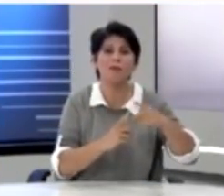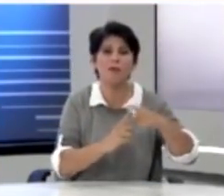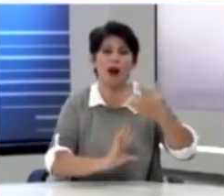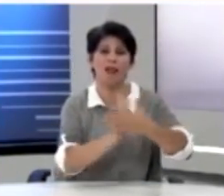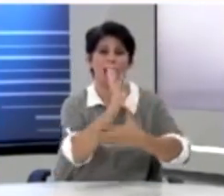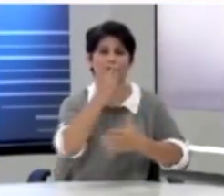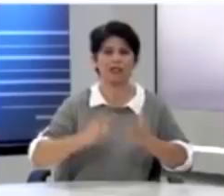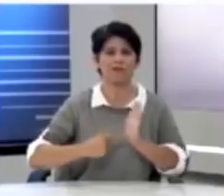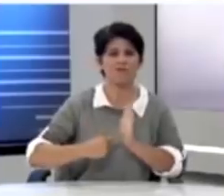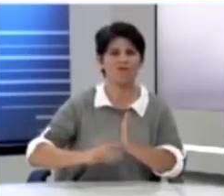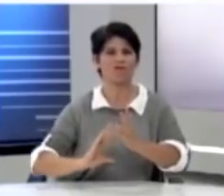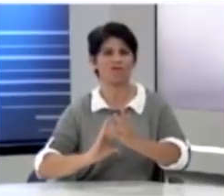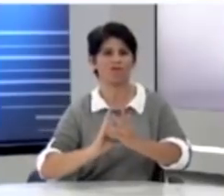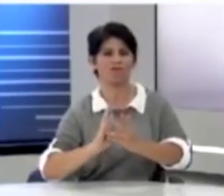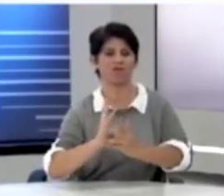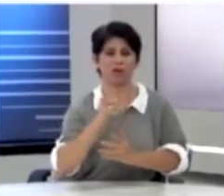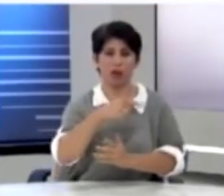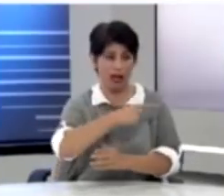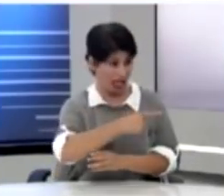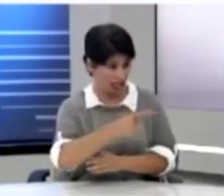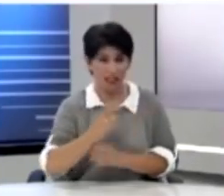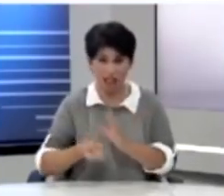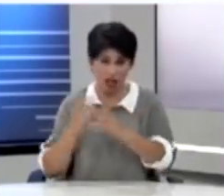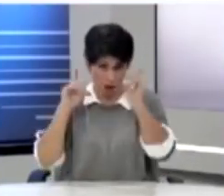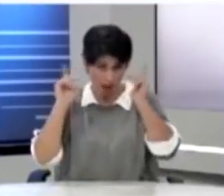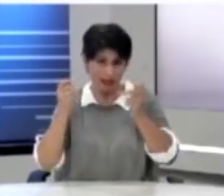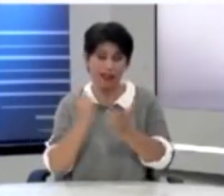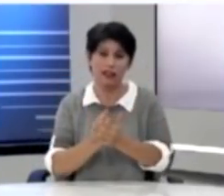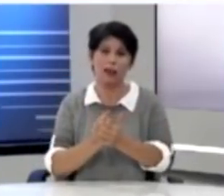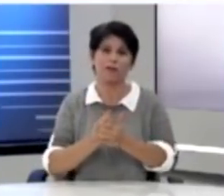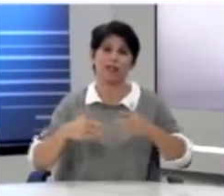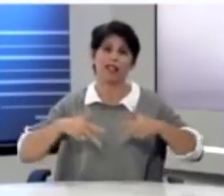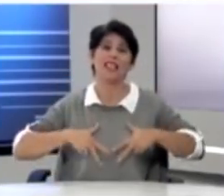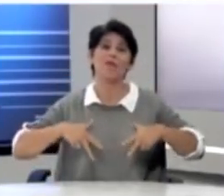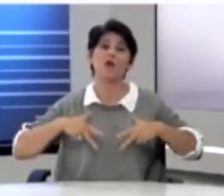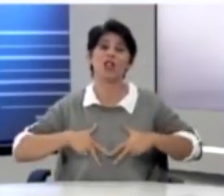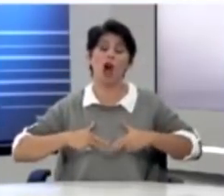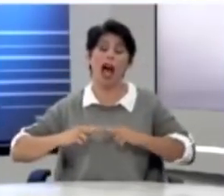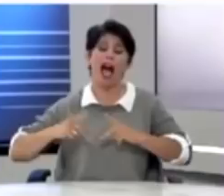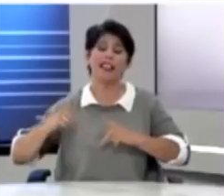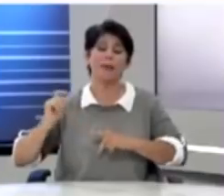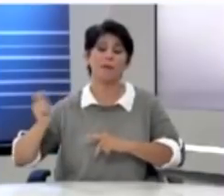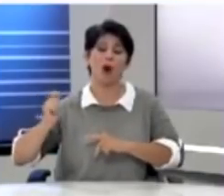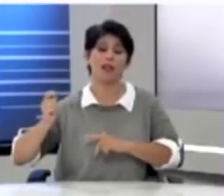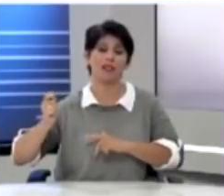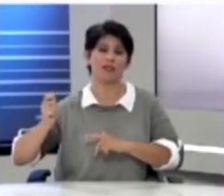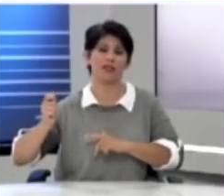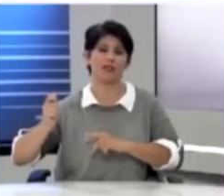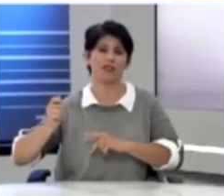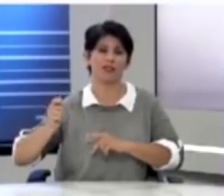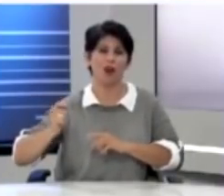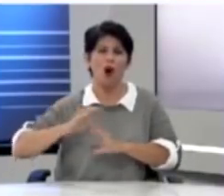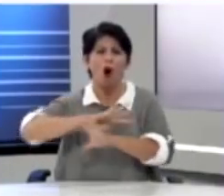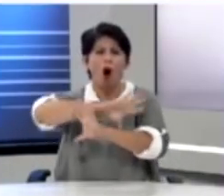τόσο εσείς, όσο και το Υπουργείο Αντιπολίτευσης. Γίν και είδωρ στους